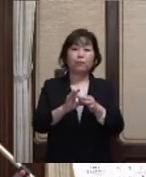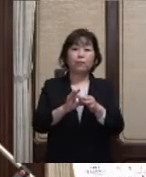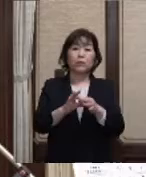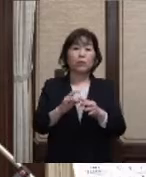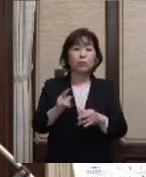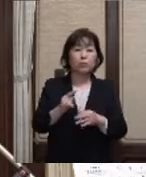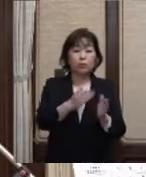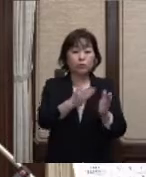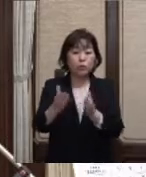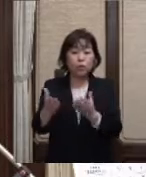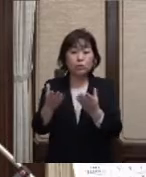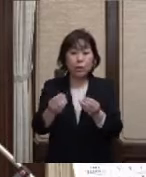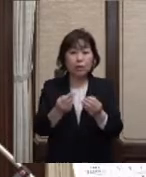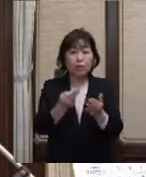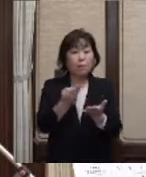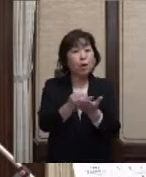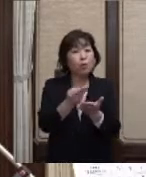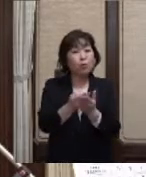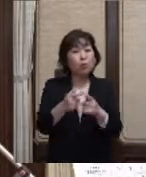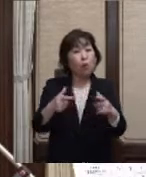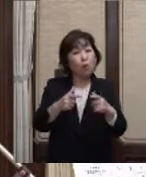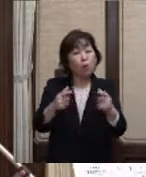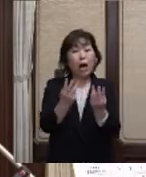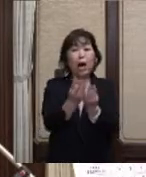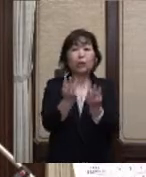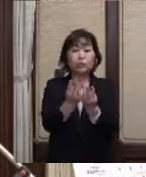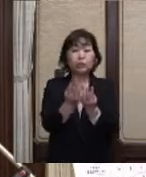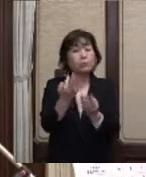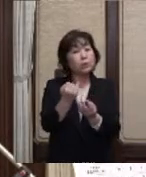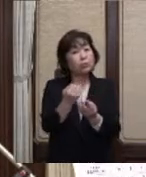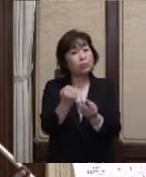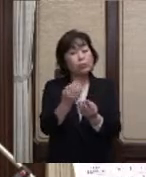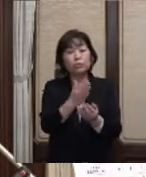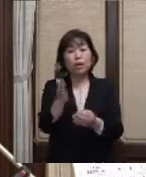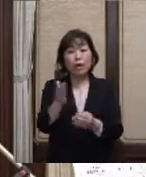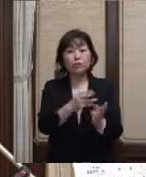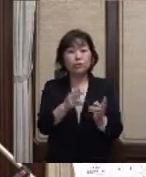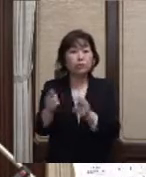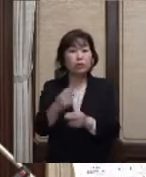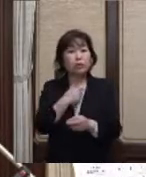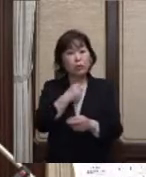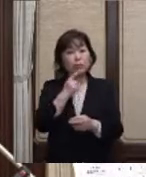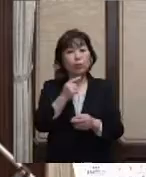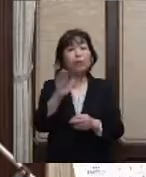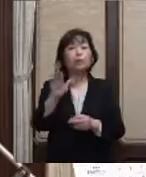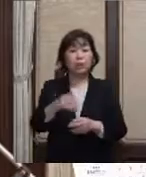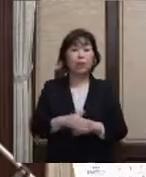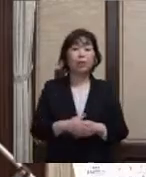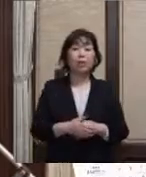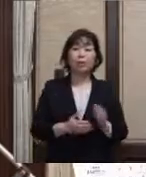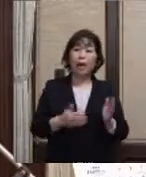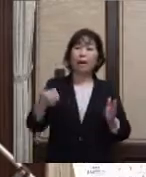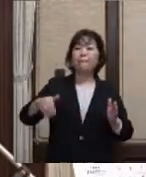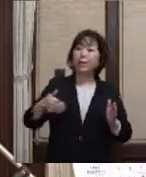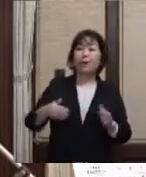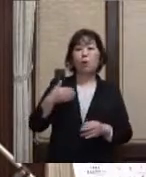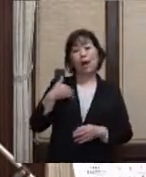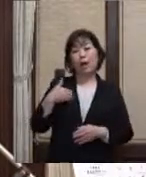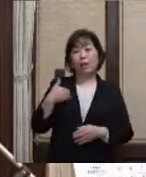用意されたいベッドの規模とかありますか。何床ぐらい準備されたいか。 まあ、まだちょっと分かりません